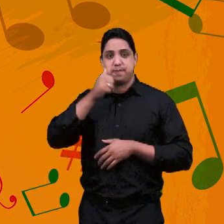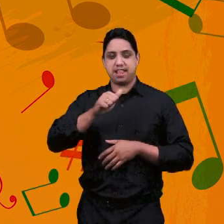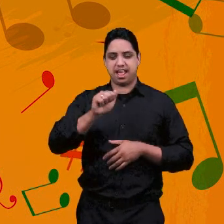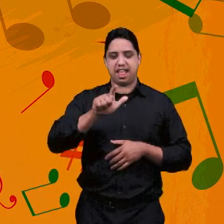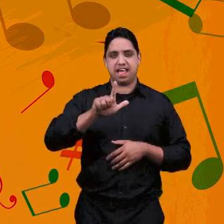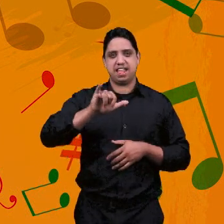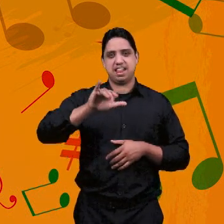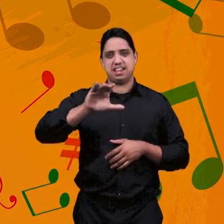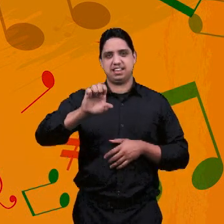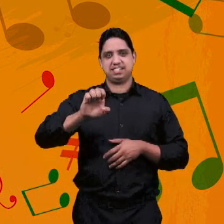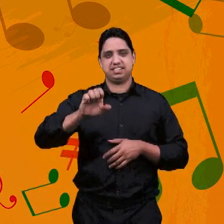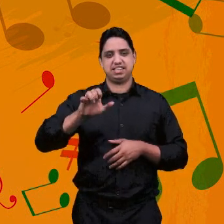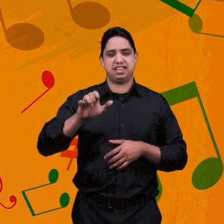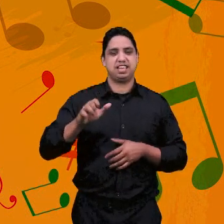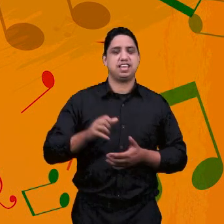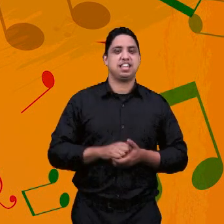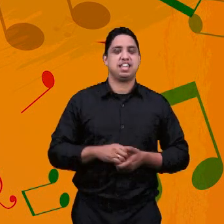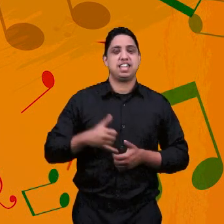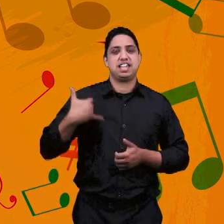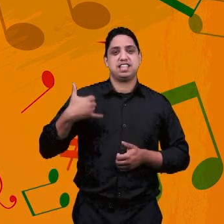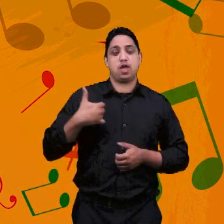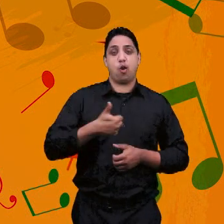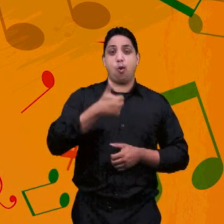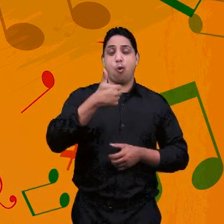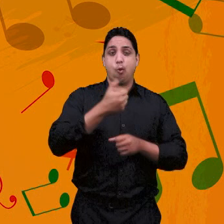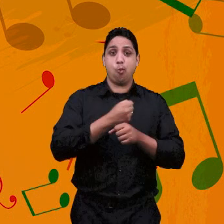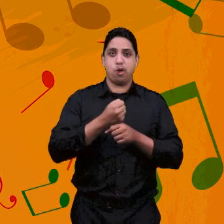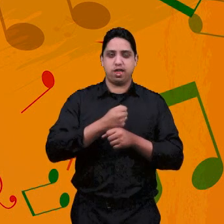Alice, d'un an et 10 mois, São Paulo,